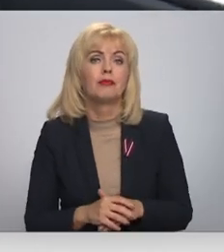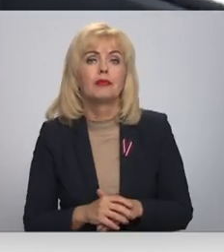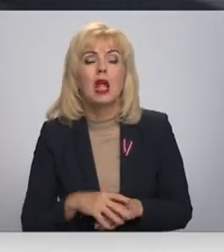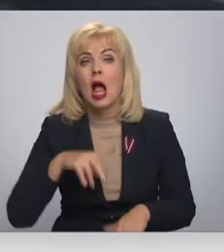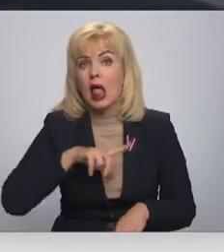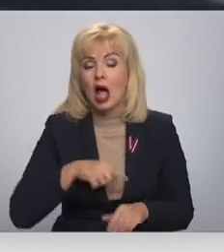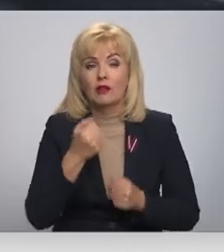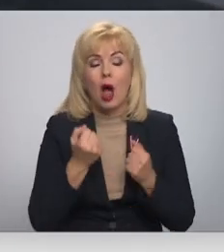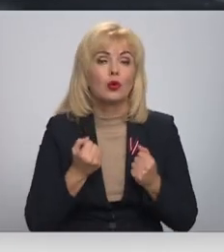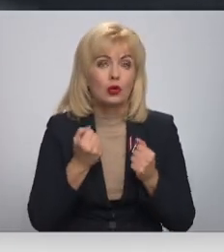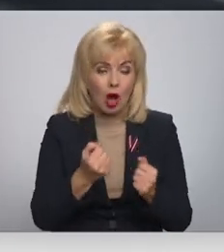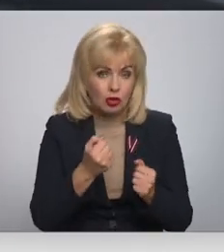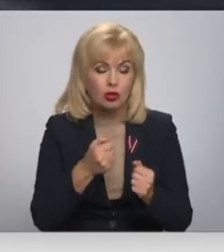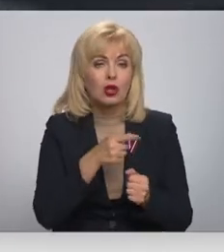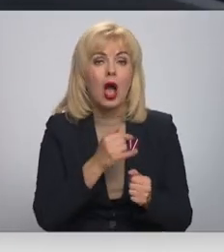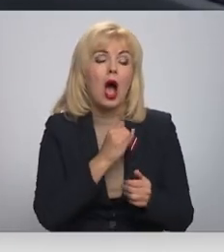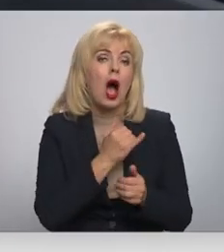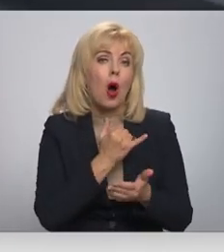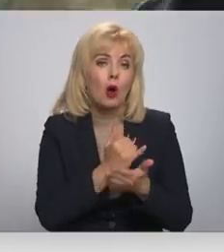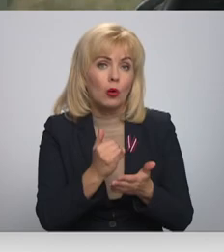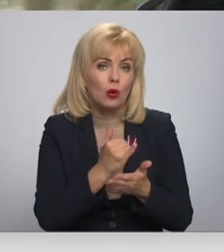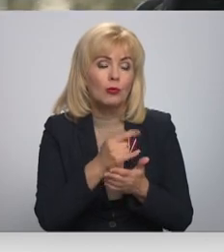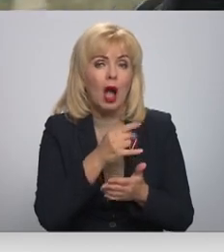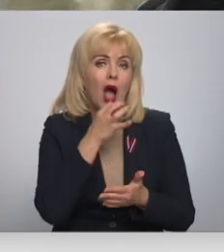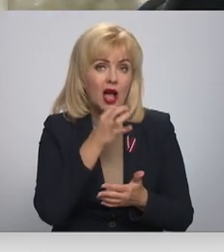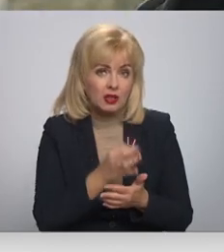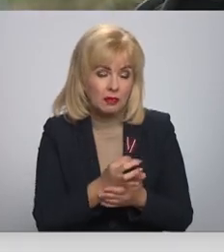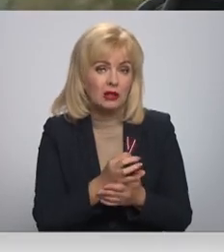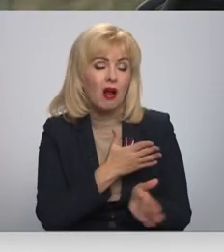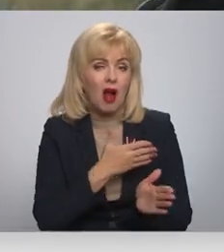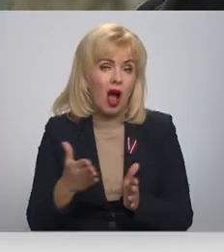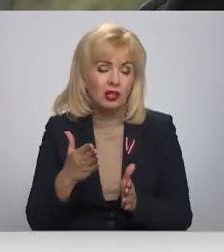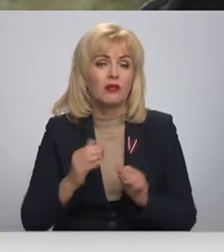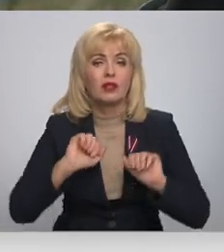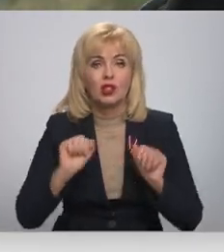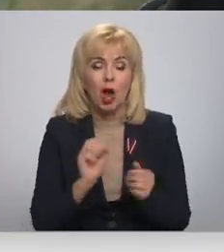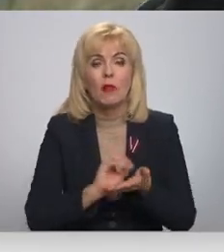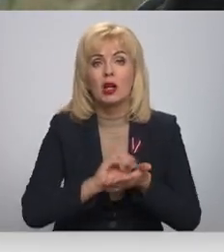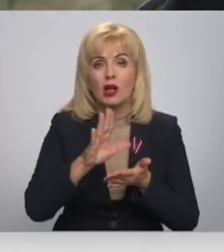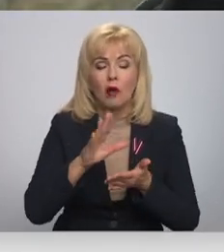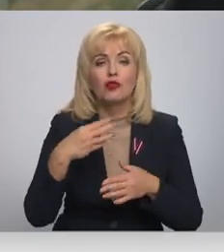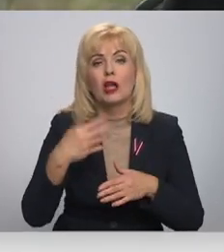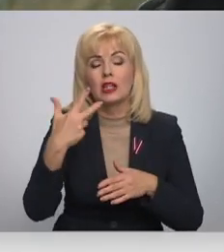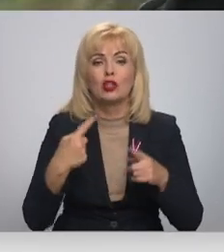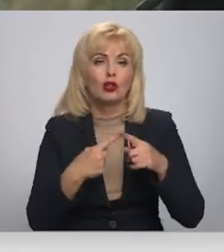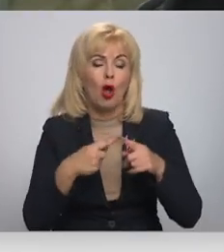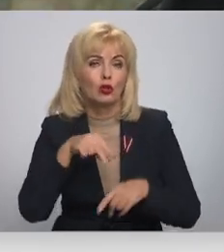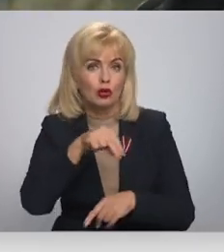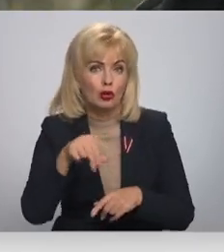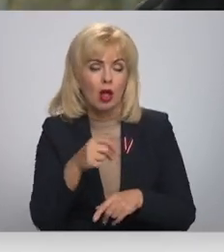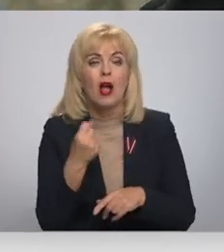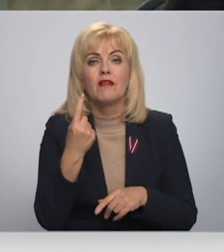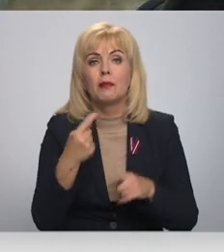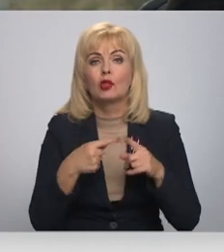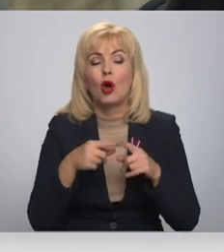Latvijas autoceļu uzturētājs stāsta, ka ir gatavs ziemai. Krājumos ir 64 tonnas sāls un vairāk nekā 11